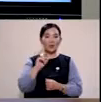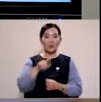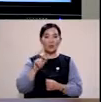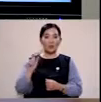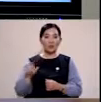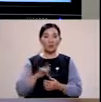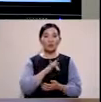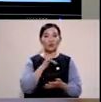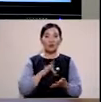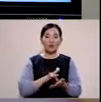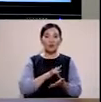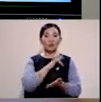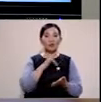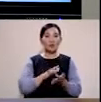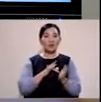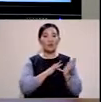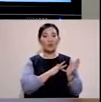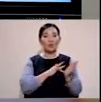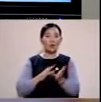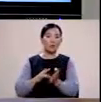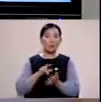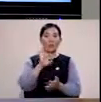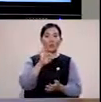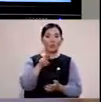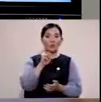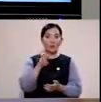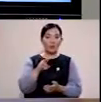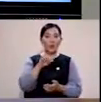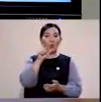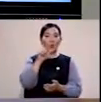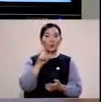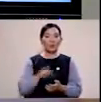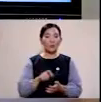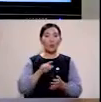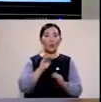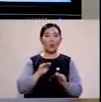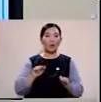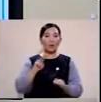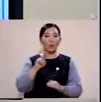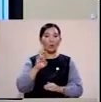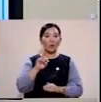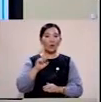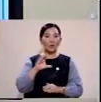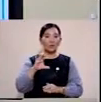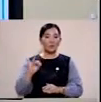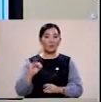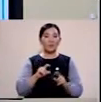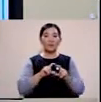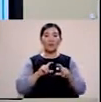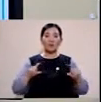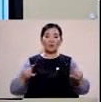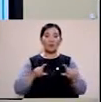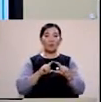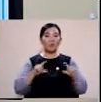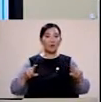Shahar, shahar sayohati. Odam, odam bolasi. Maktab,